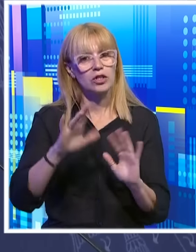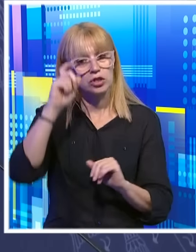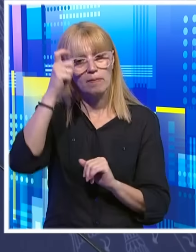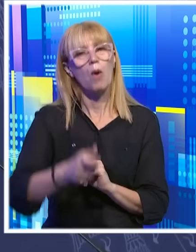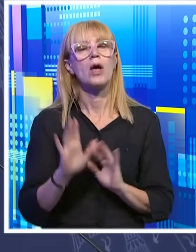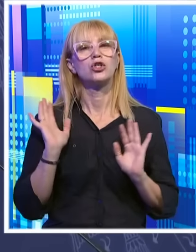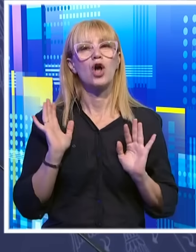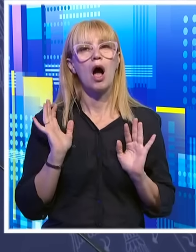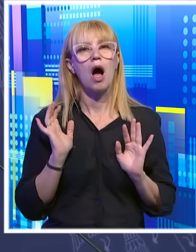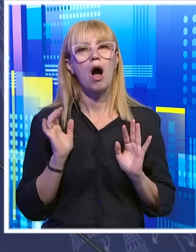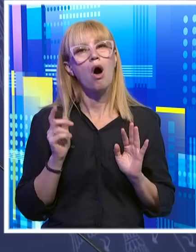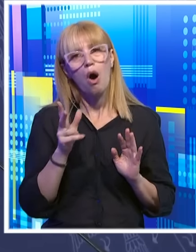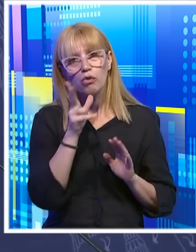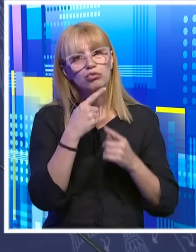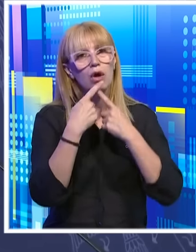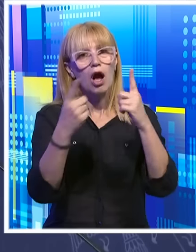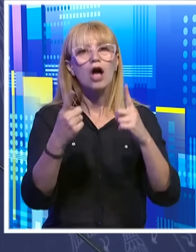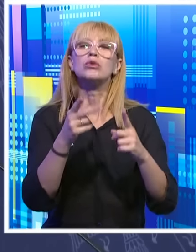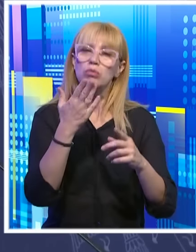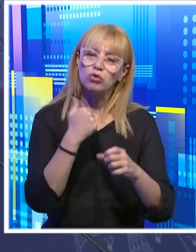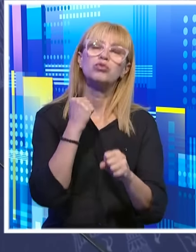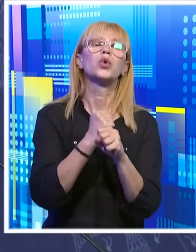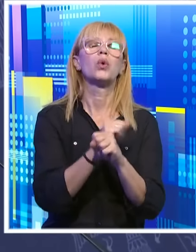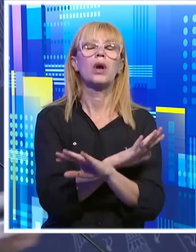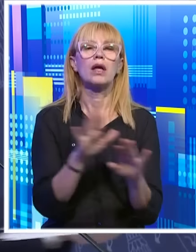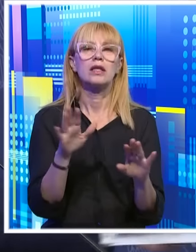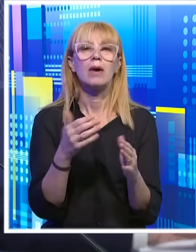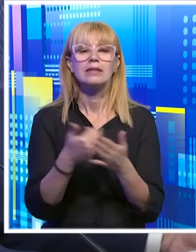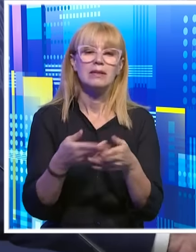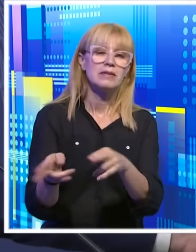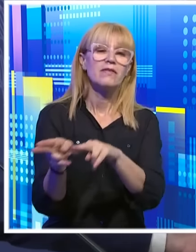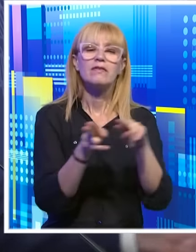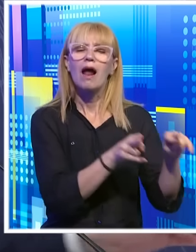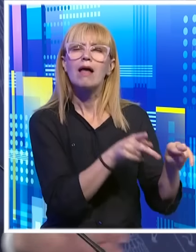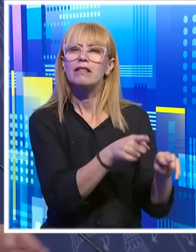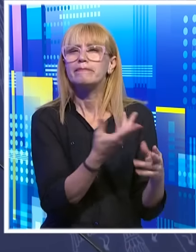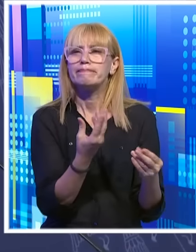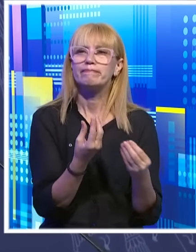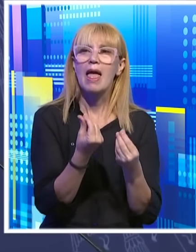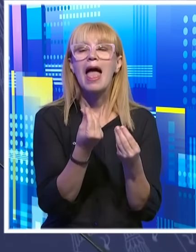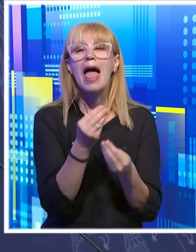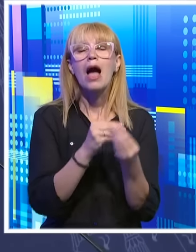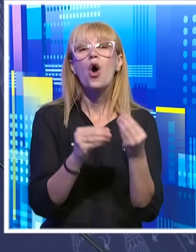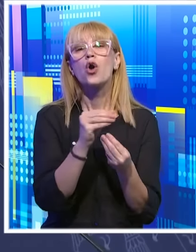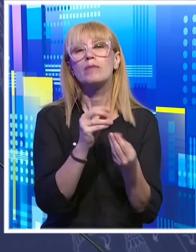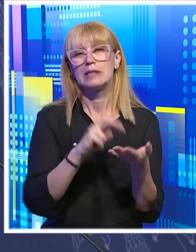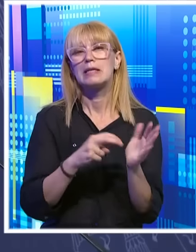ljudima da ćemo to da uradimo. Vratit ću se sad na ovo što su ekonomski izazovi, pošto ja znam da